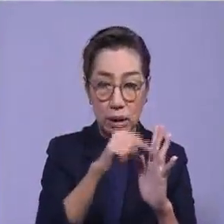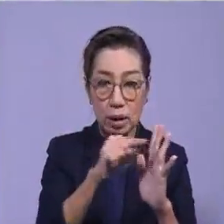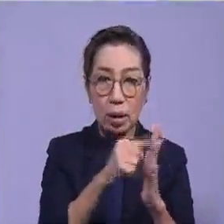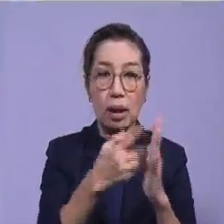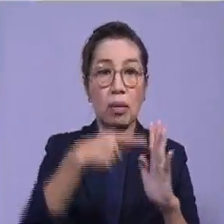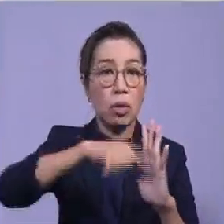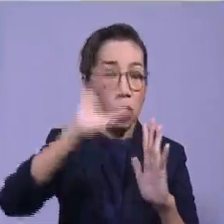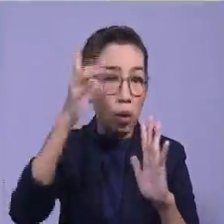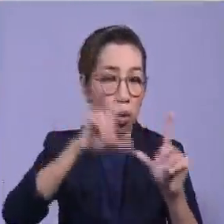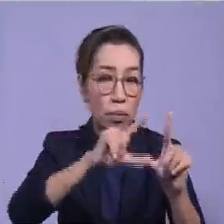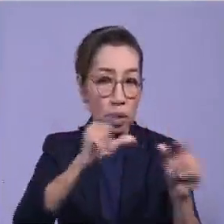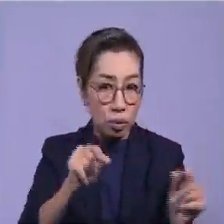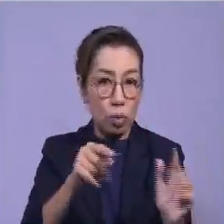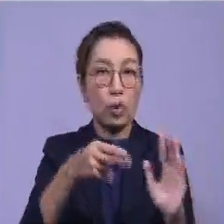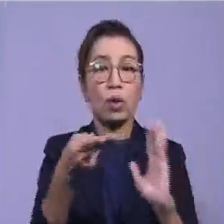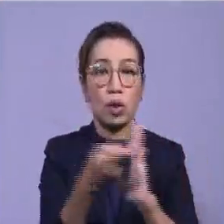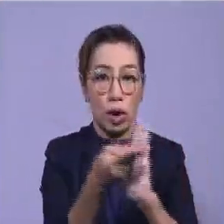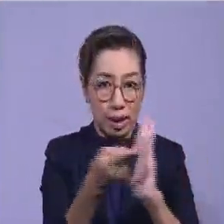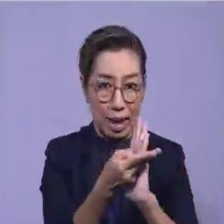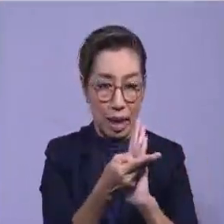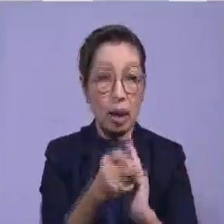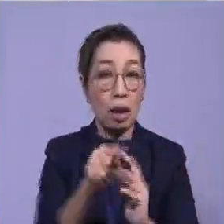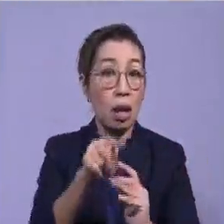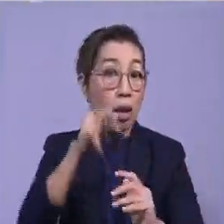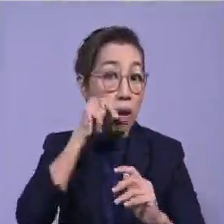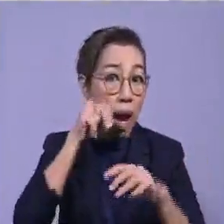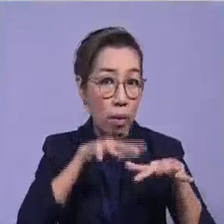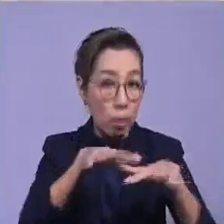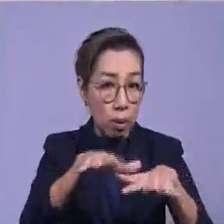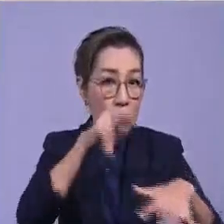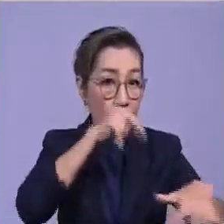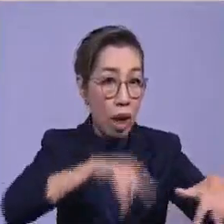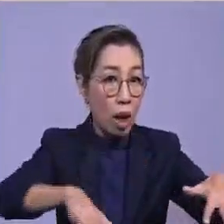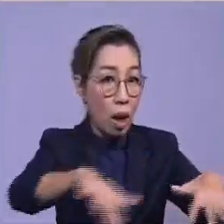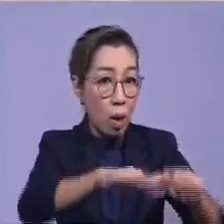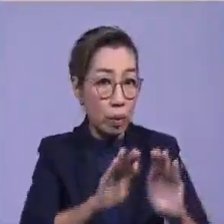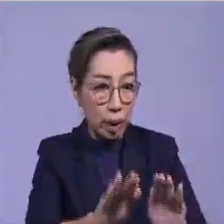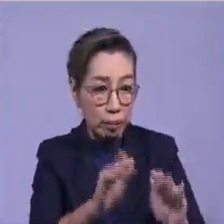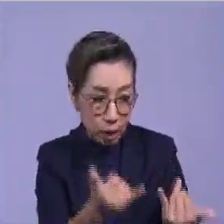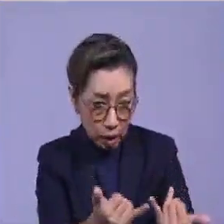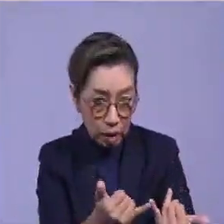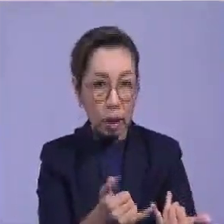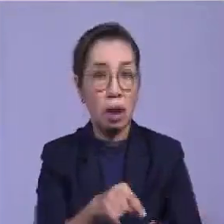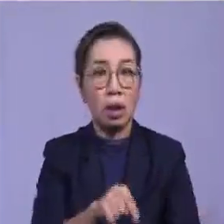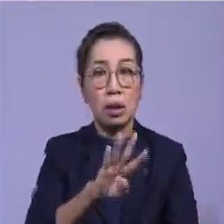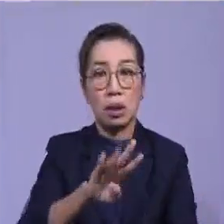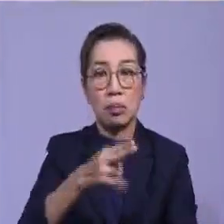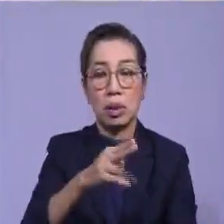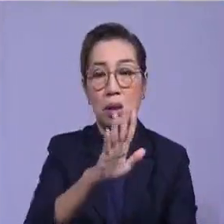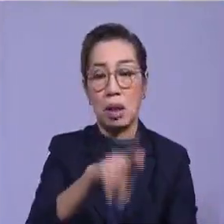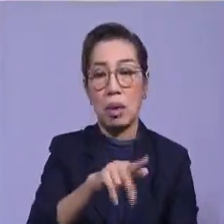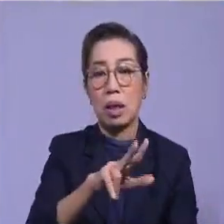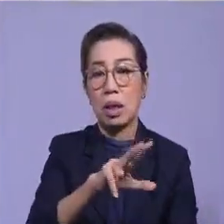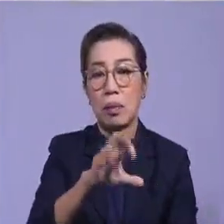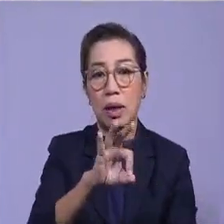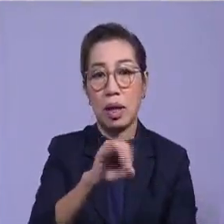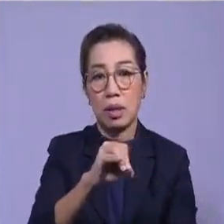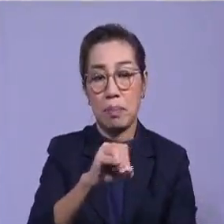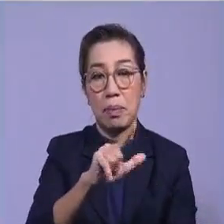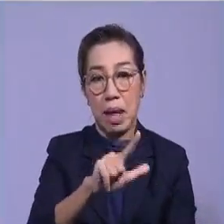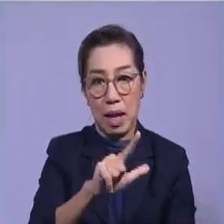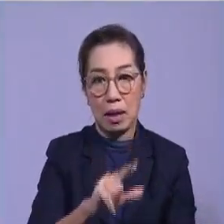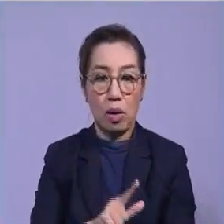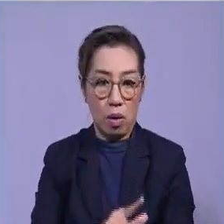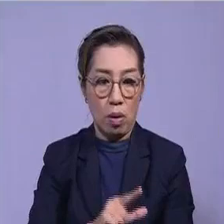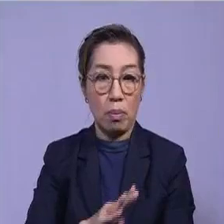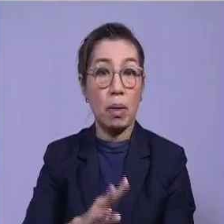เพชรบูรณ์และหนองคายค่ะปริมาณน้ำแหล่งน้ำทุกขนาดตอนนี้ก็คือ 45000 390ล้านลูกบาศก์เมตร